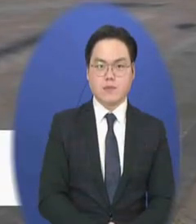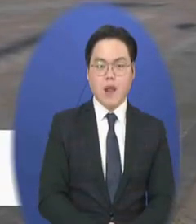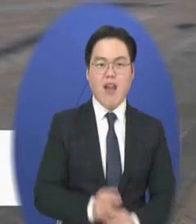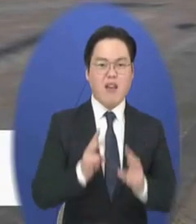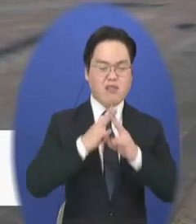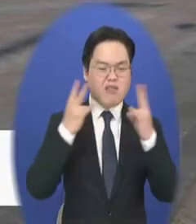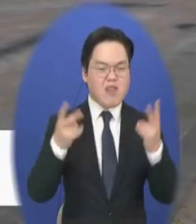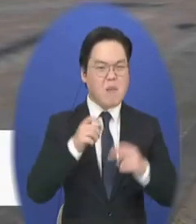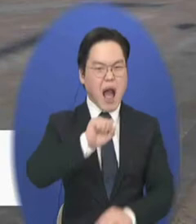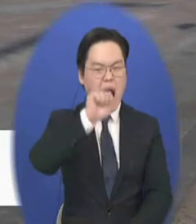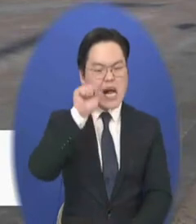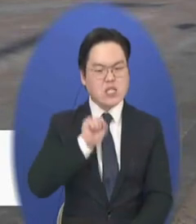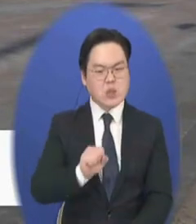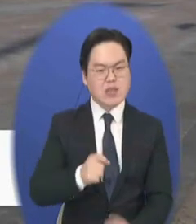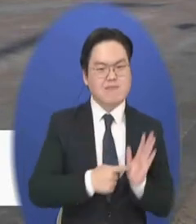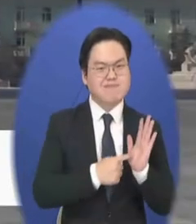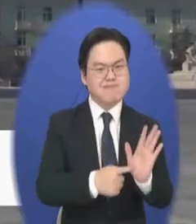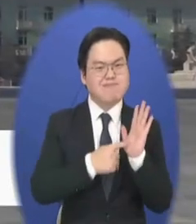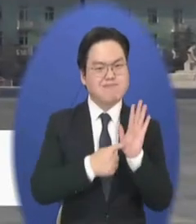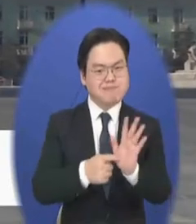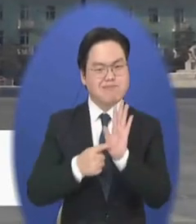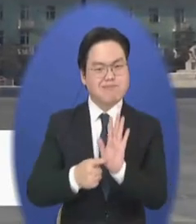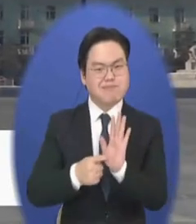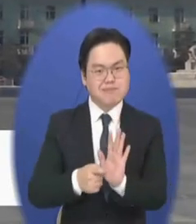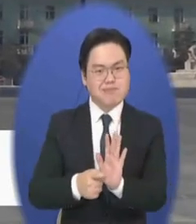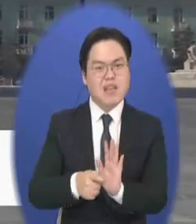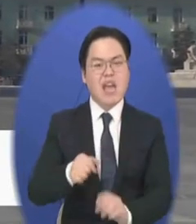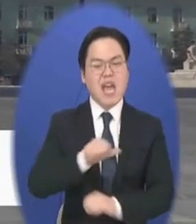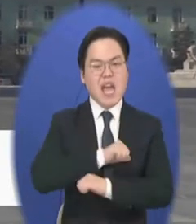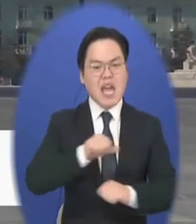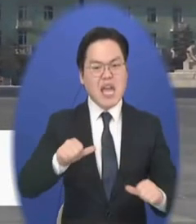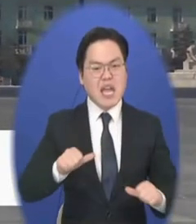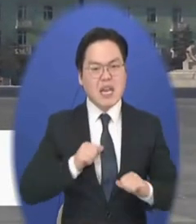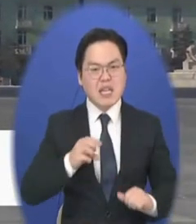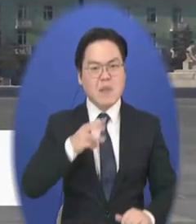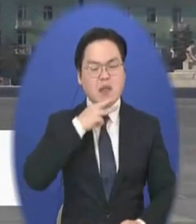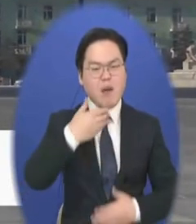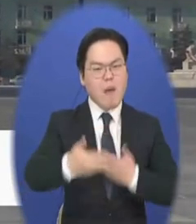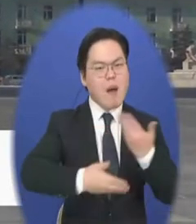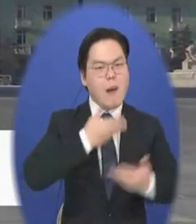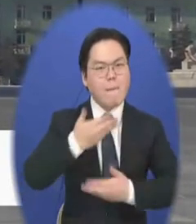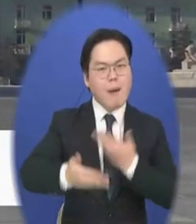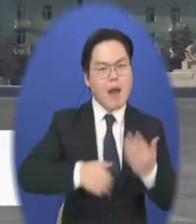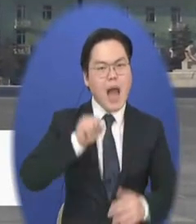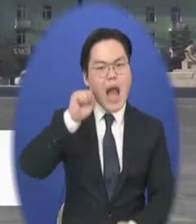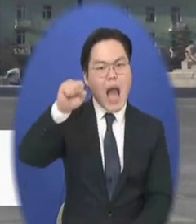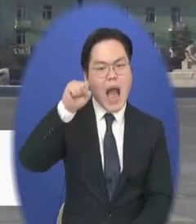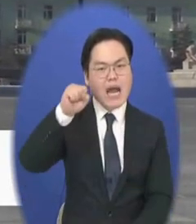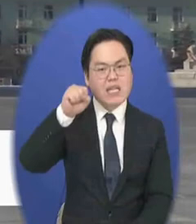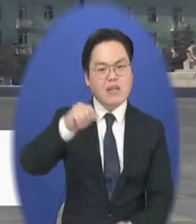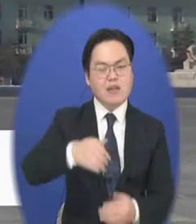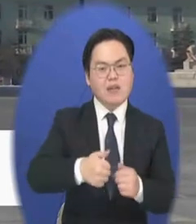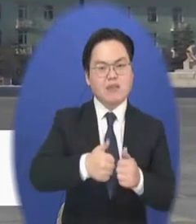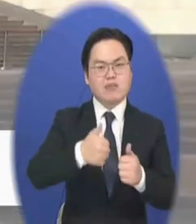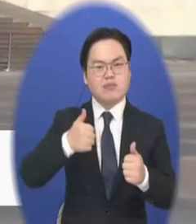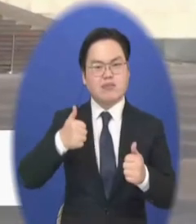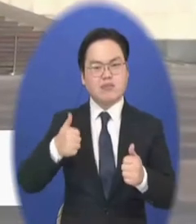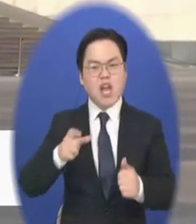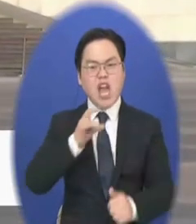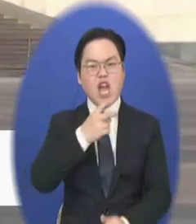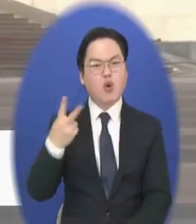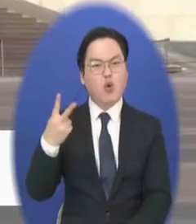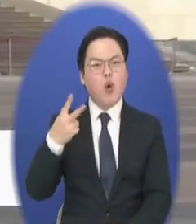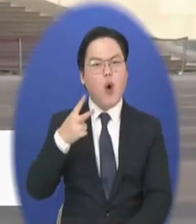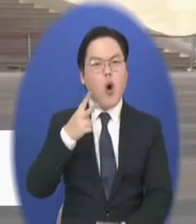Нийгэмд асуудлыг хөндөж байдаг дөрөвдөх засаглалын хүчийг сулруулах иргэдийн мэдэх эрхийг хязгаарлаж ардчлалаас ухрах заалтыг эрүүгийн хуулийн нэмэлт